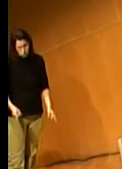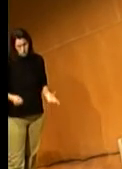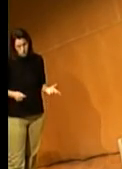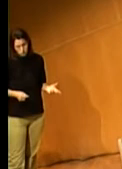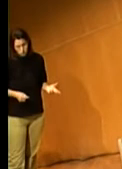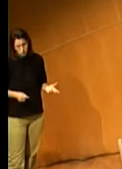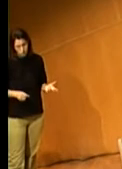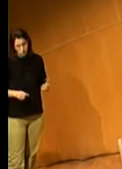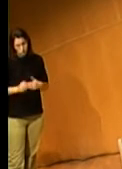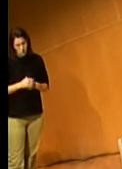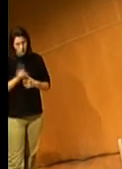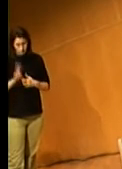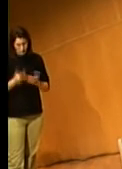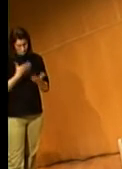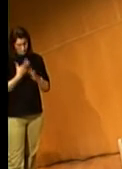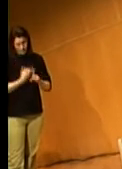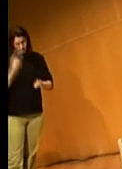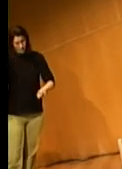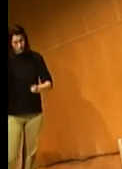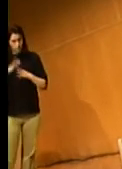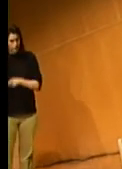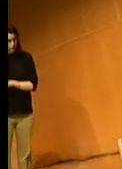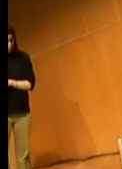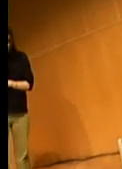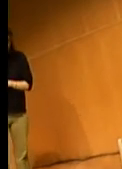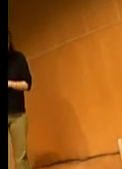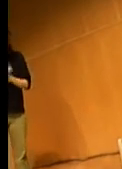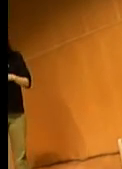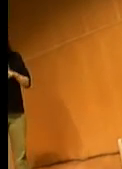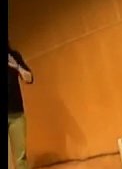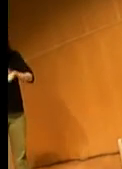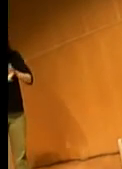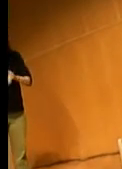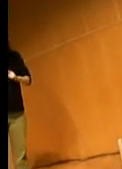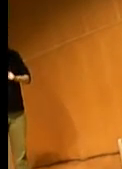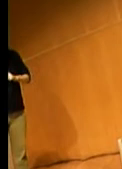c'est une démarche de l'éducation nationale qui se généralise